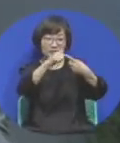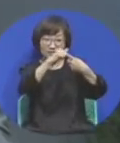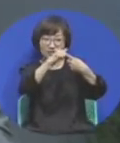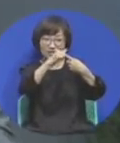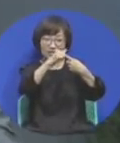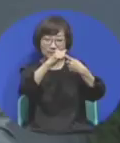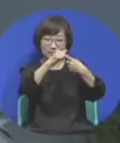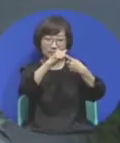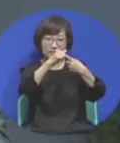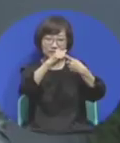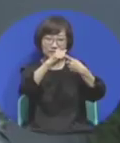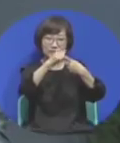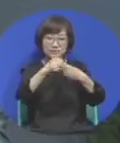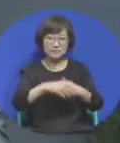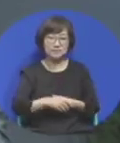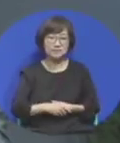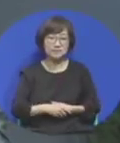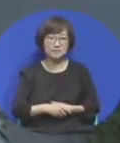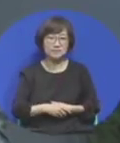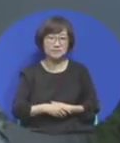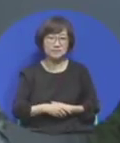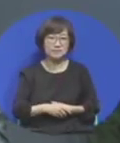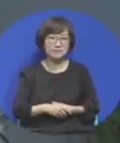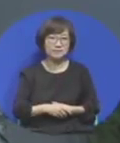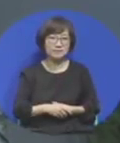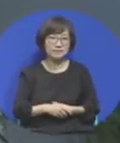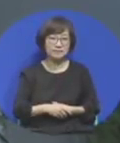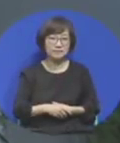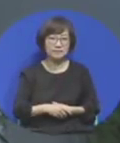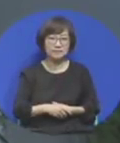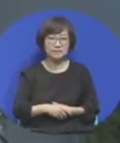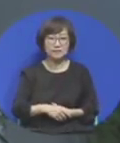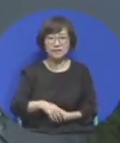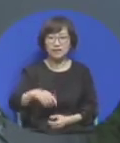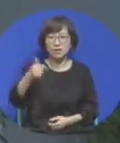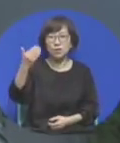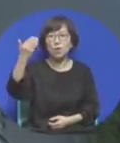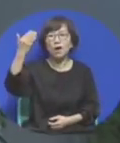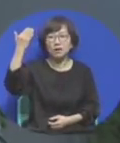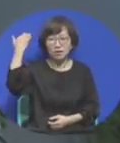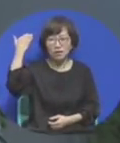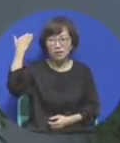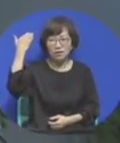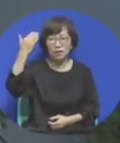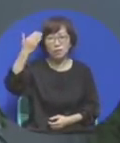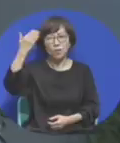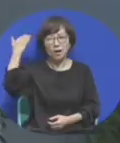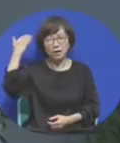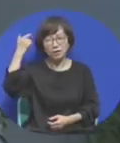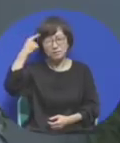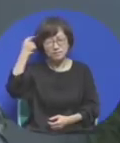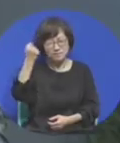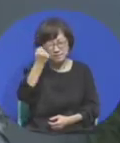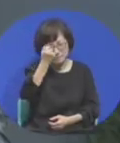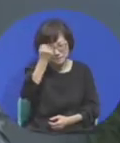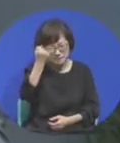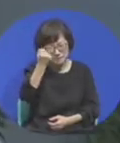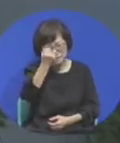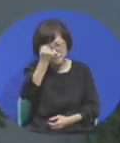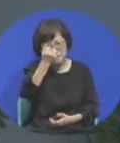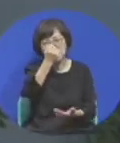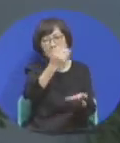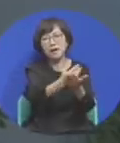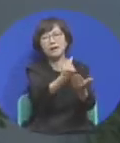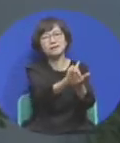첫째입니다. First. 과거의 배경에서 나오라는 겁니다. He's saying, come out from within the background of